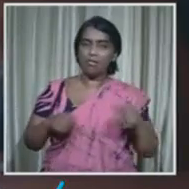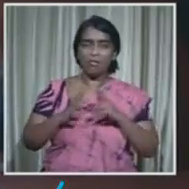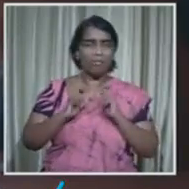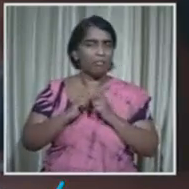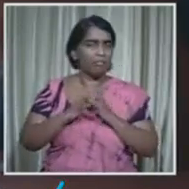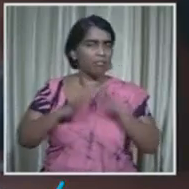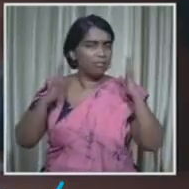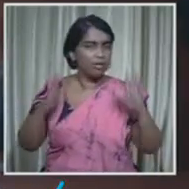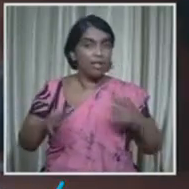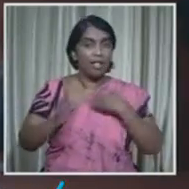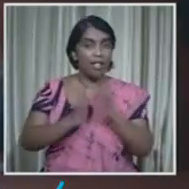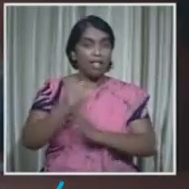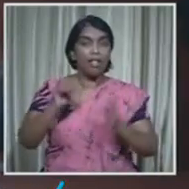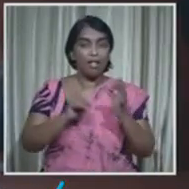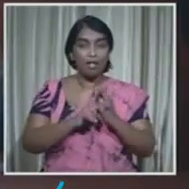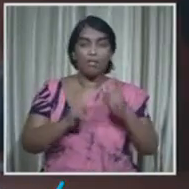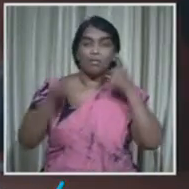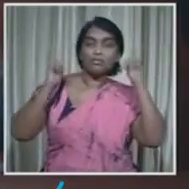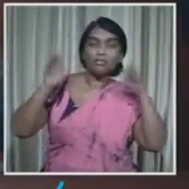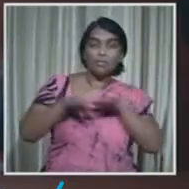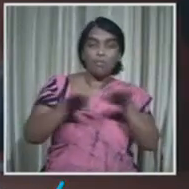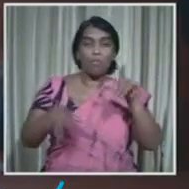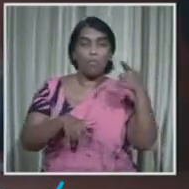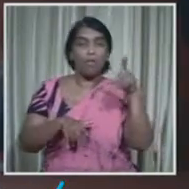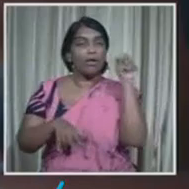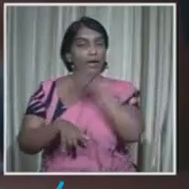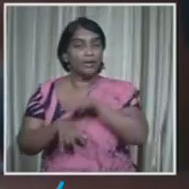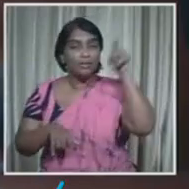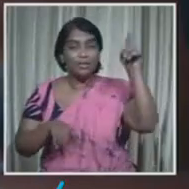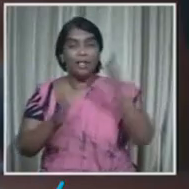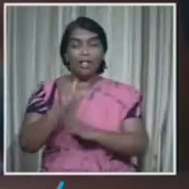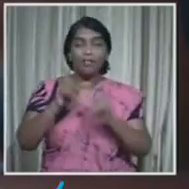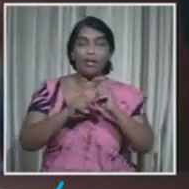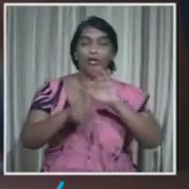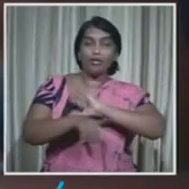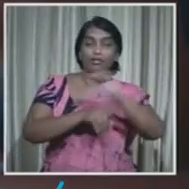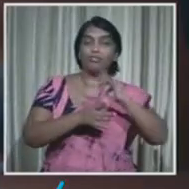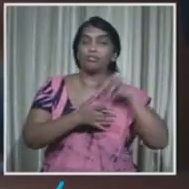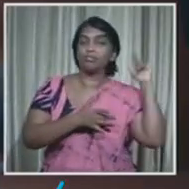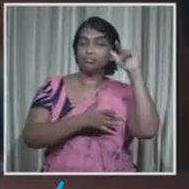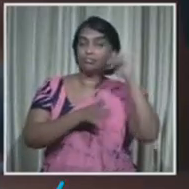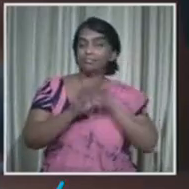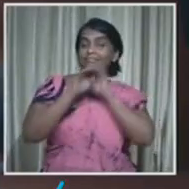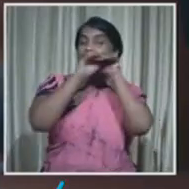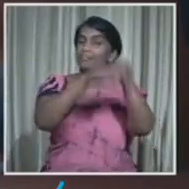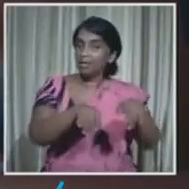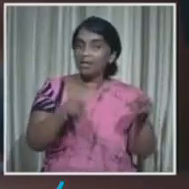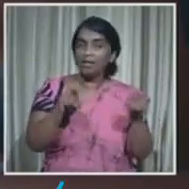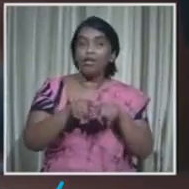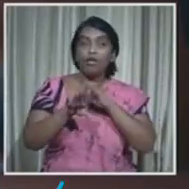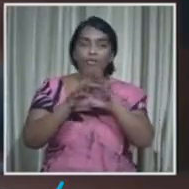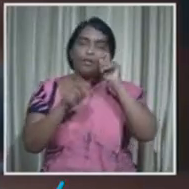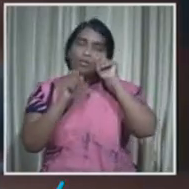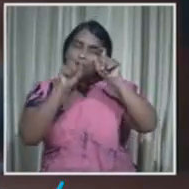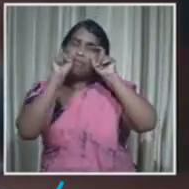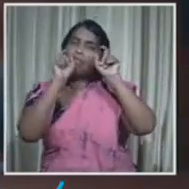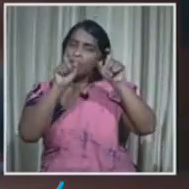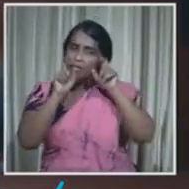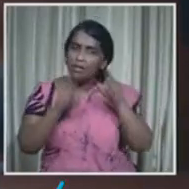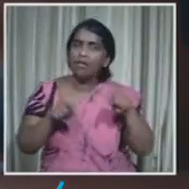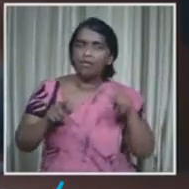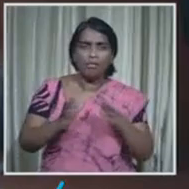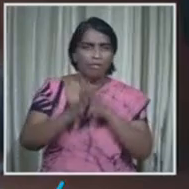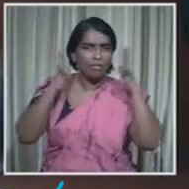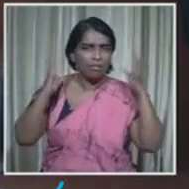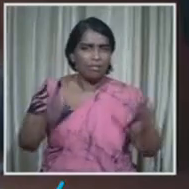තියද්දි ඇමතිවරු කියලා ජල ක්‍රීඩා කරන මාලදිවෙනේ තව ඇමතිවරු කියලා ඩුබායි වලින් හෙලිකොප්ටර වලින් පණිනවා මේවා ඔක්කොම ජනතාව බලාගෙන හිටියා මේ දැවැන්ත දෙයක්